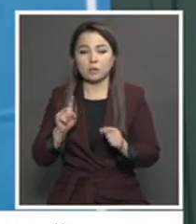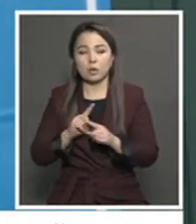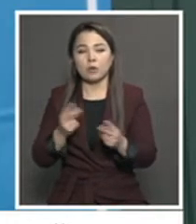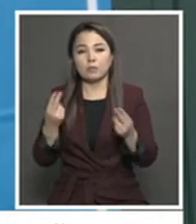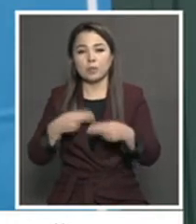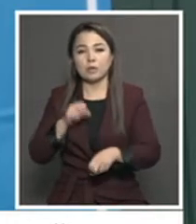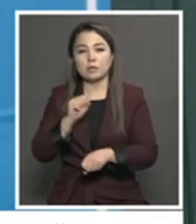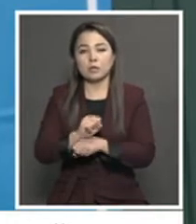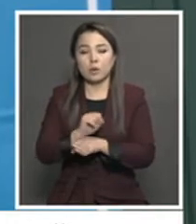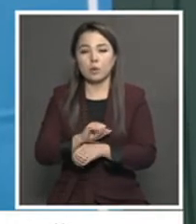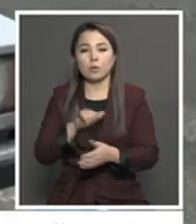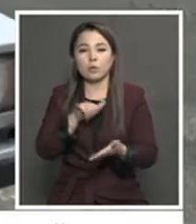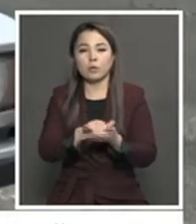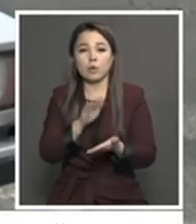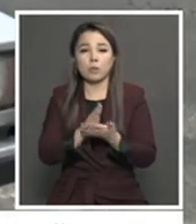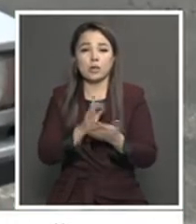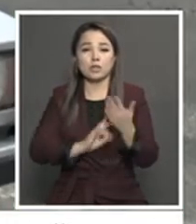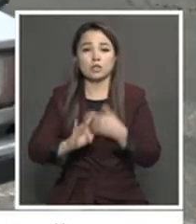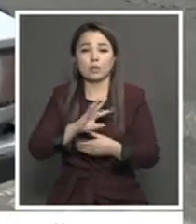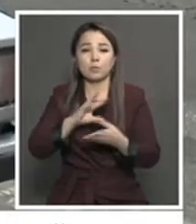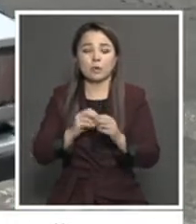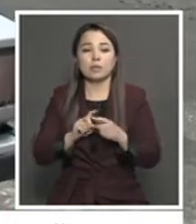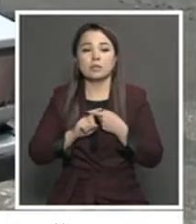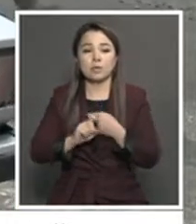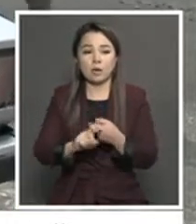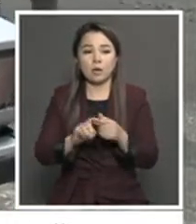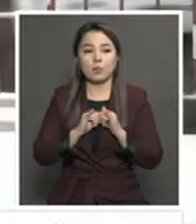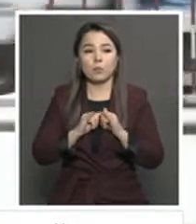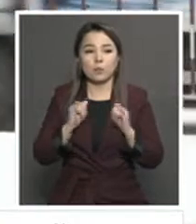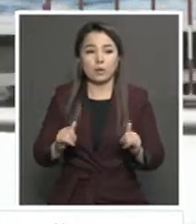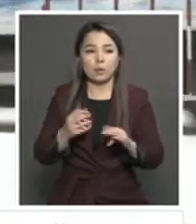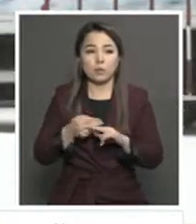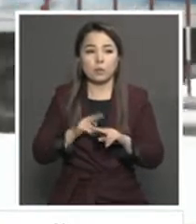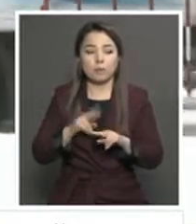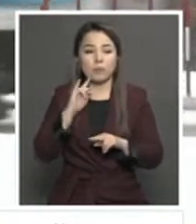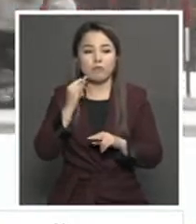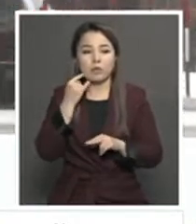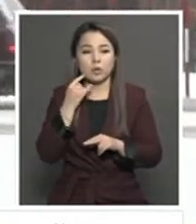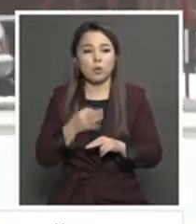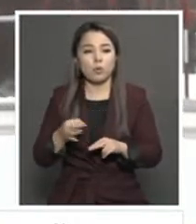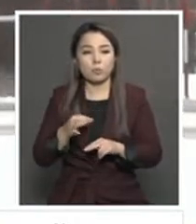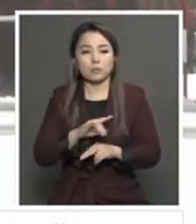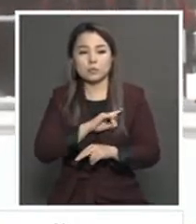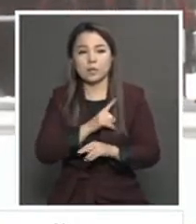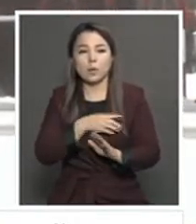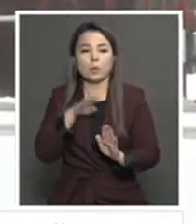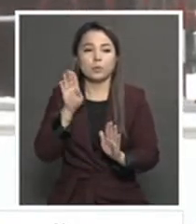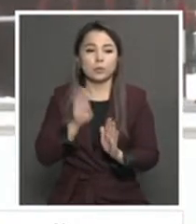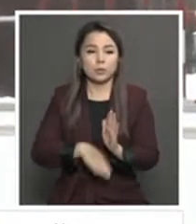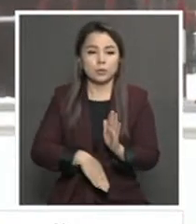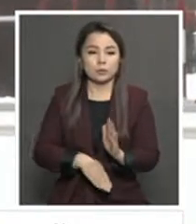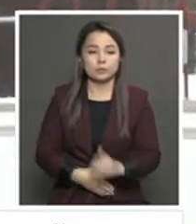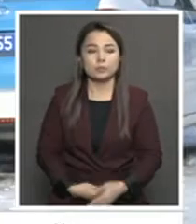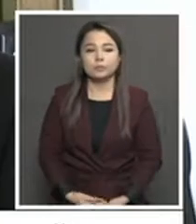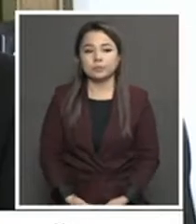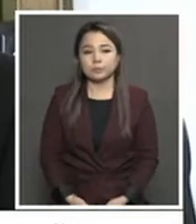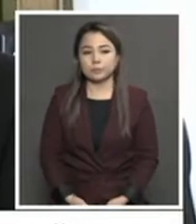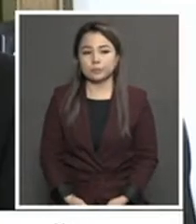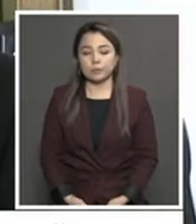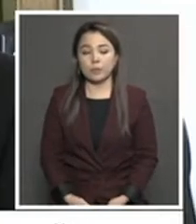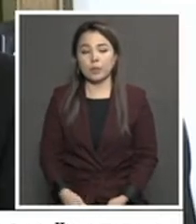қойылатын болды. Республика бойынша індет ең көп таралған өңір осы Павлодар облысы болып тұр.